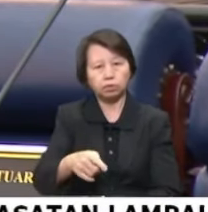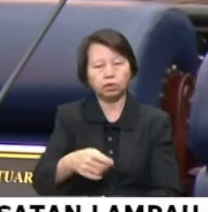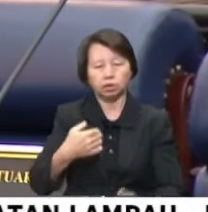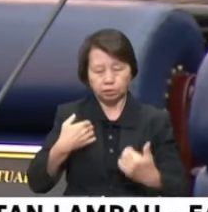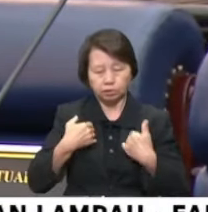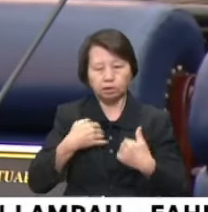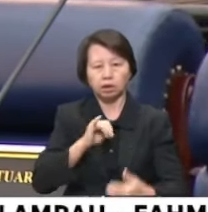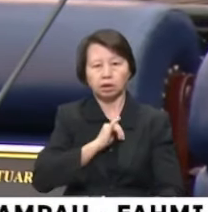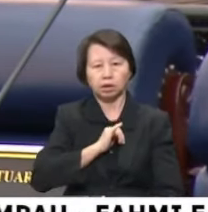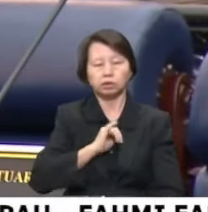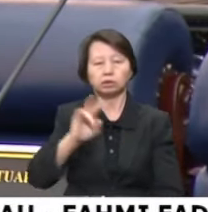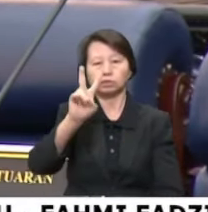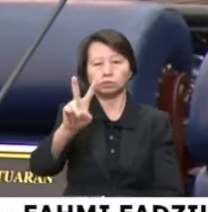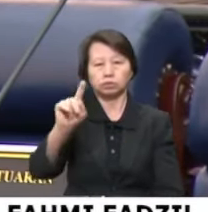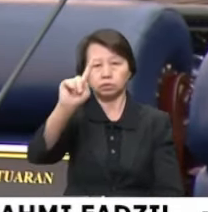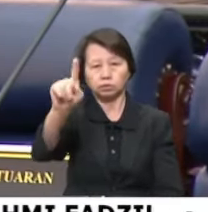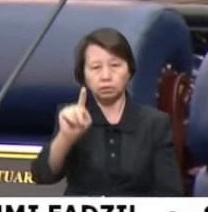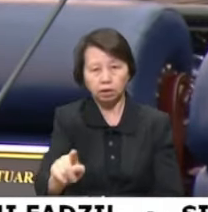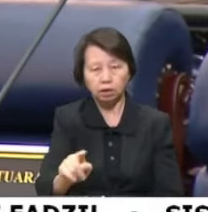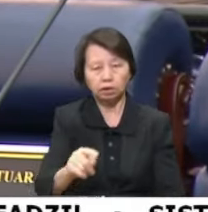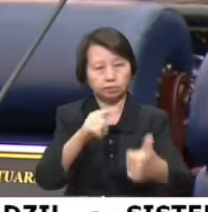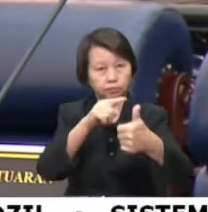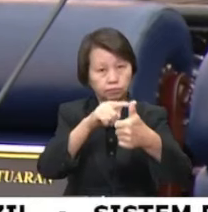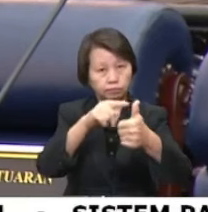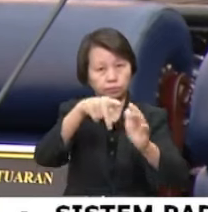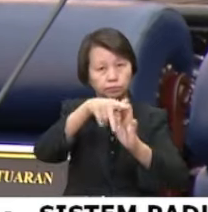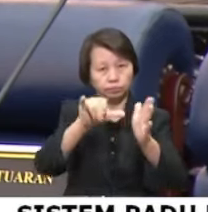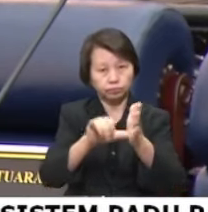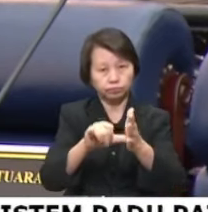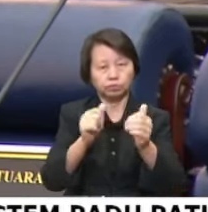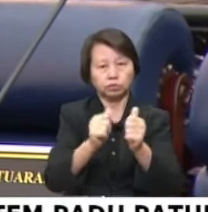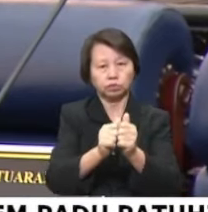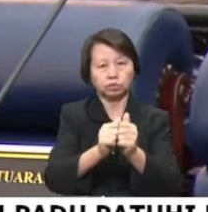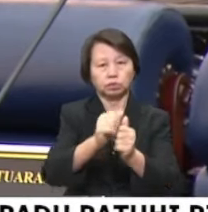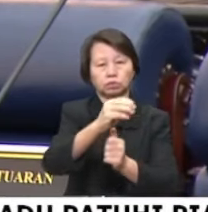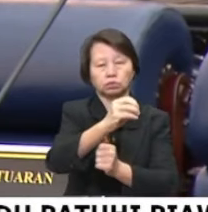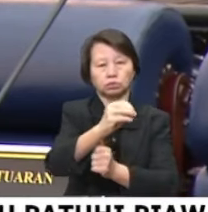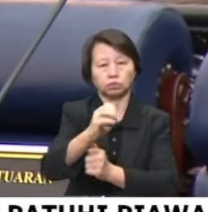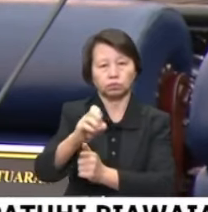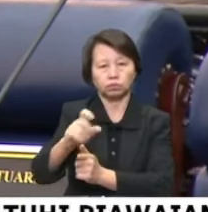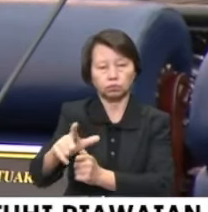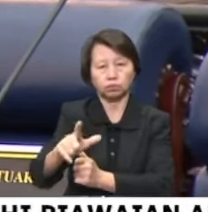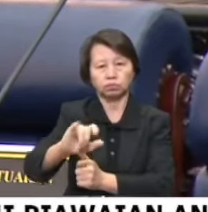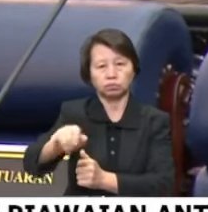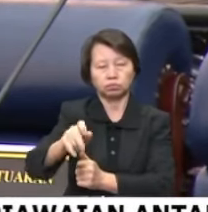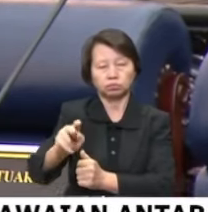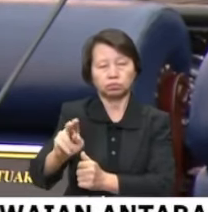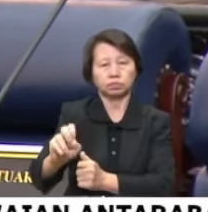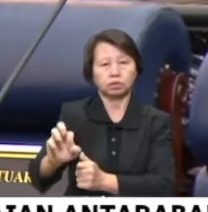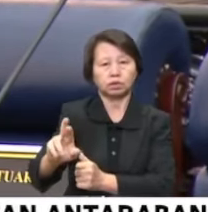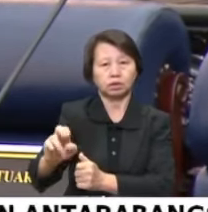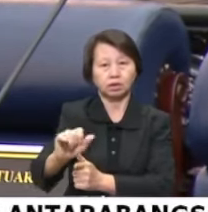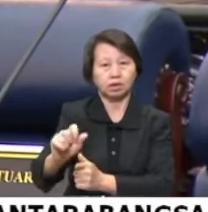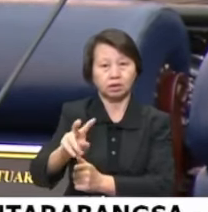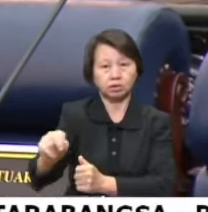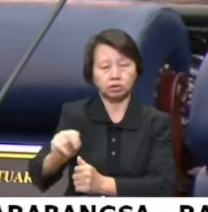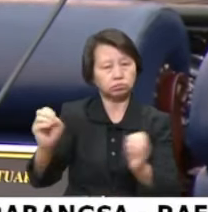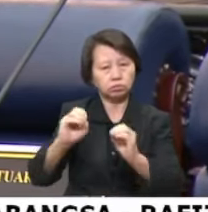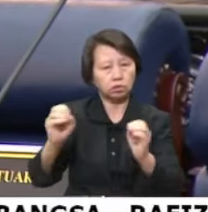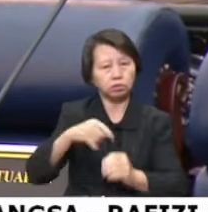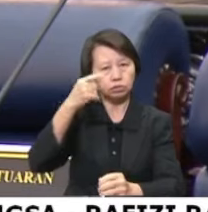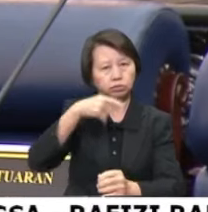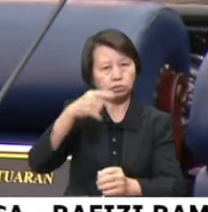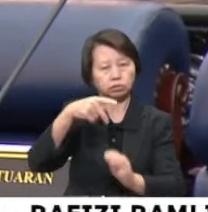soalan berkenaan dengan NETR. Satu adalah polisi berkenaan dengan co-generation di mana tiada sebutan ya langsung berkenaan